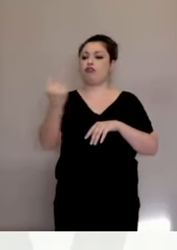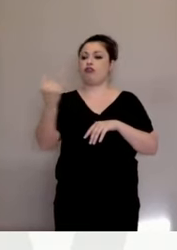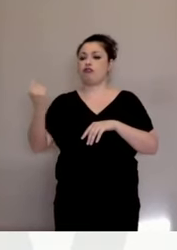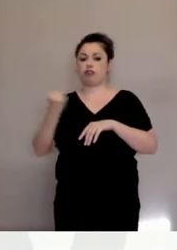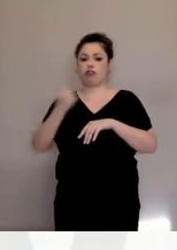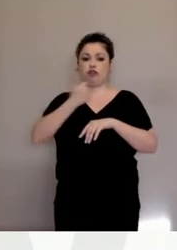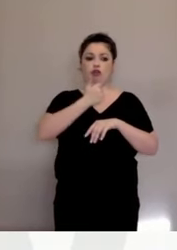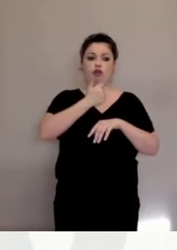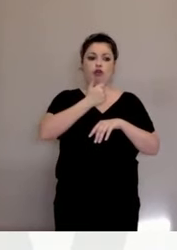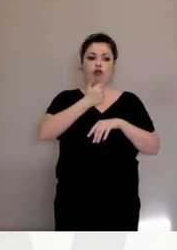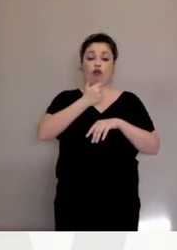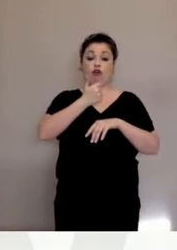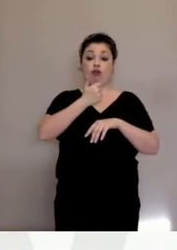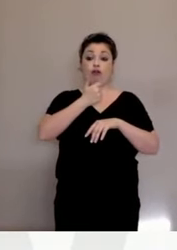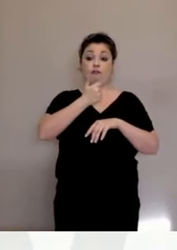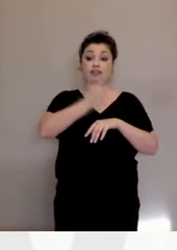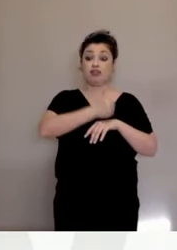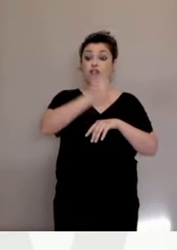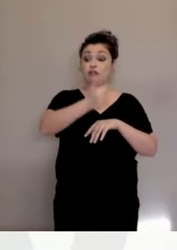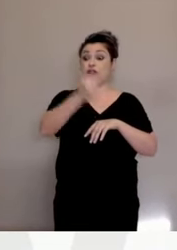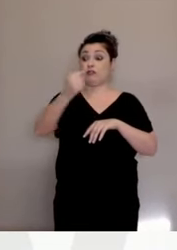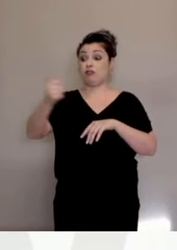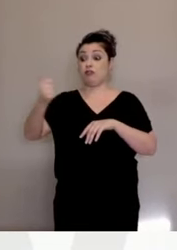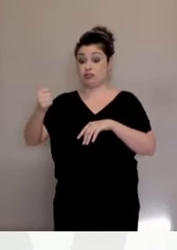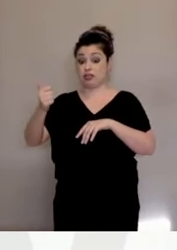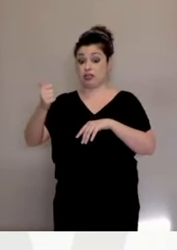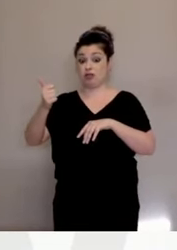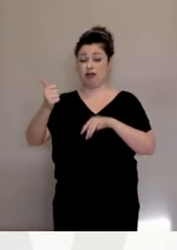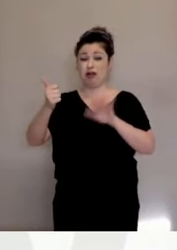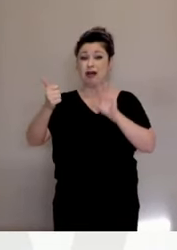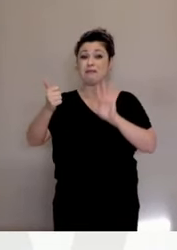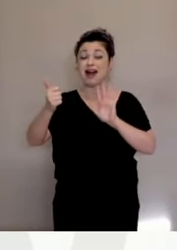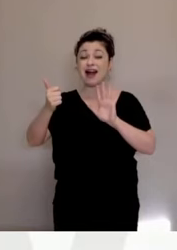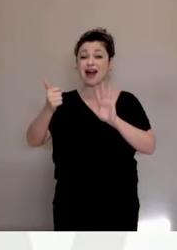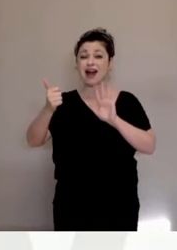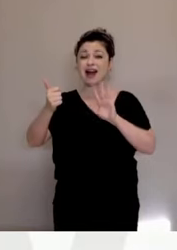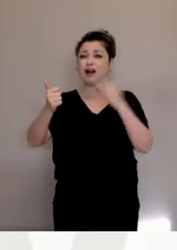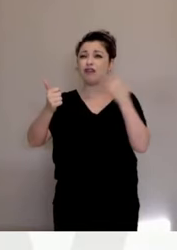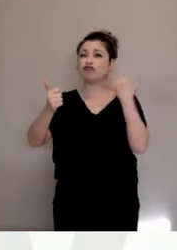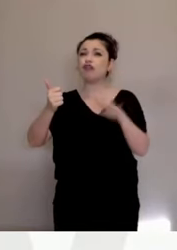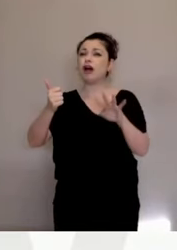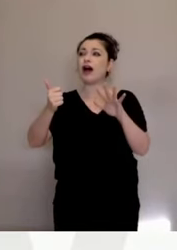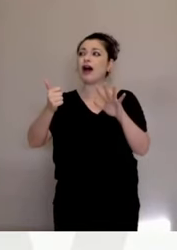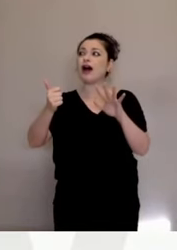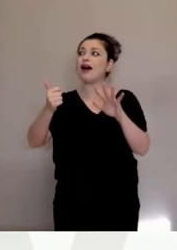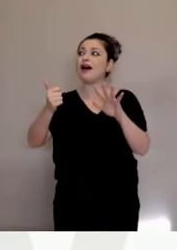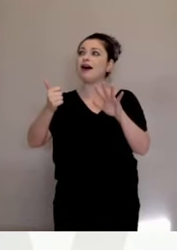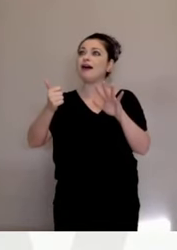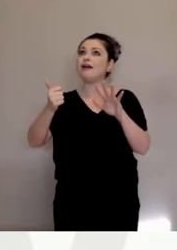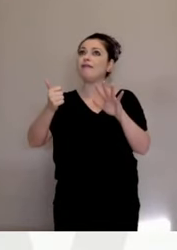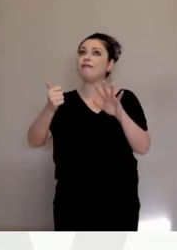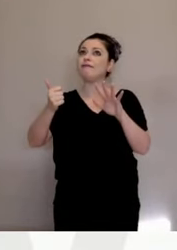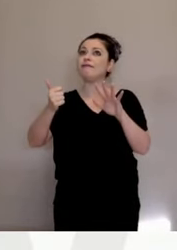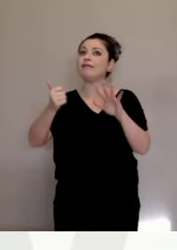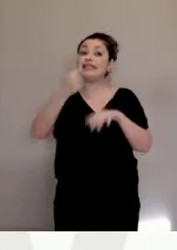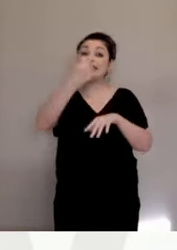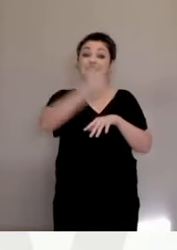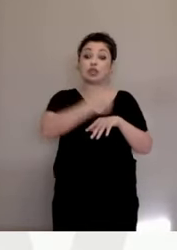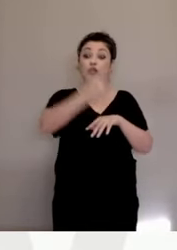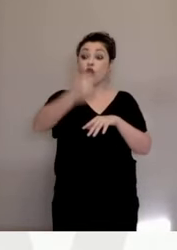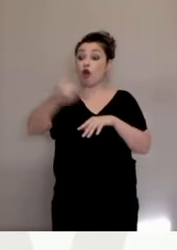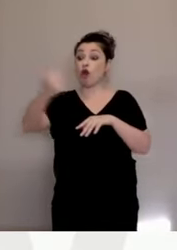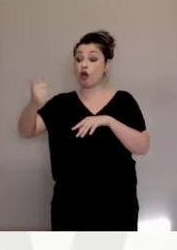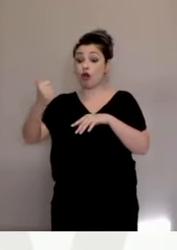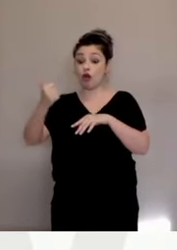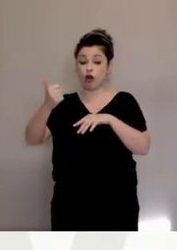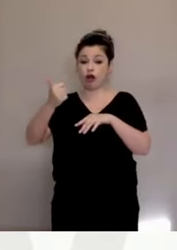singolarità del fatto stesso che c'è qualcosa. Sapete